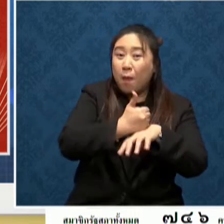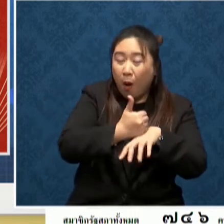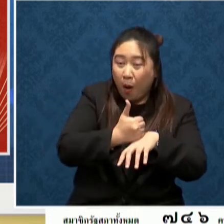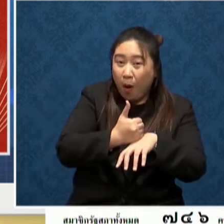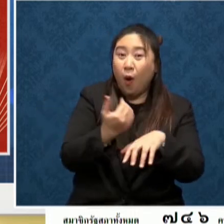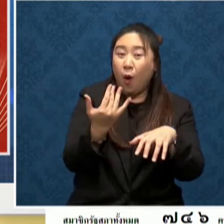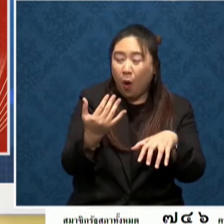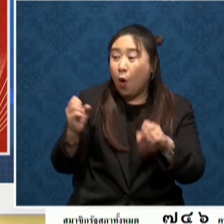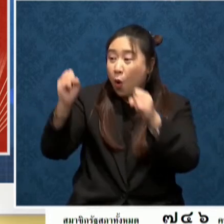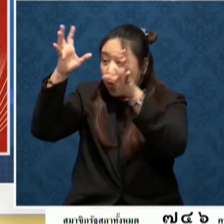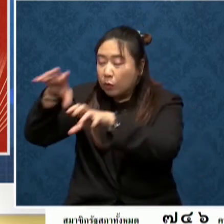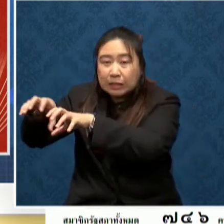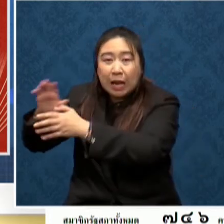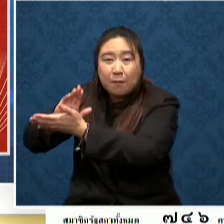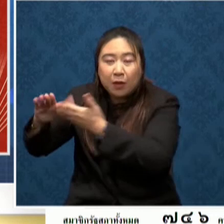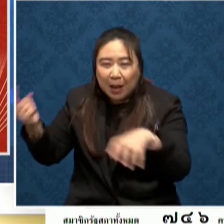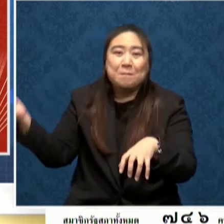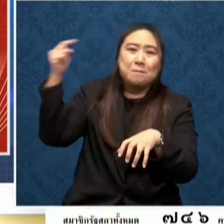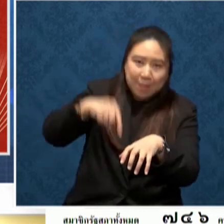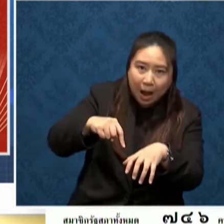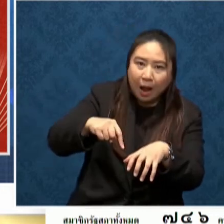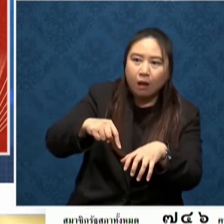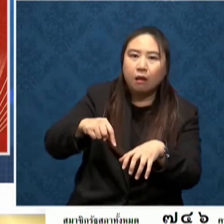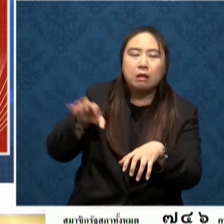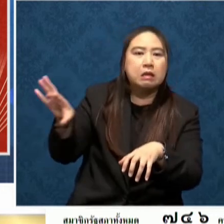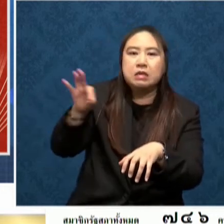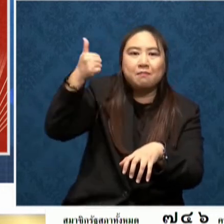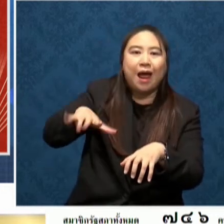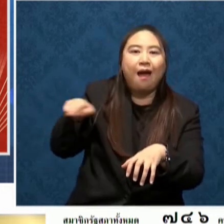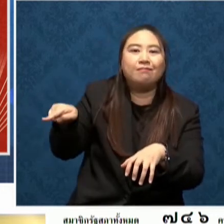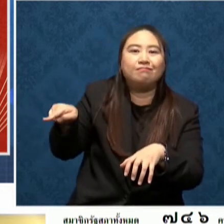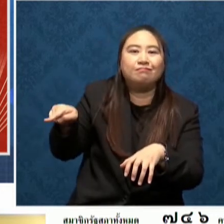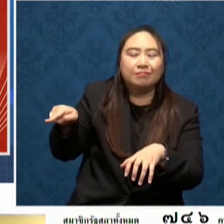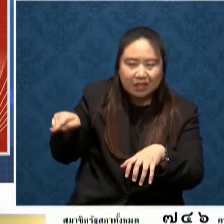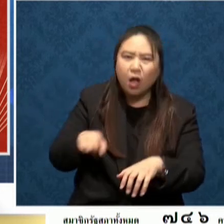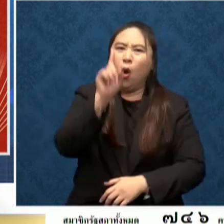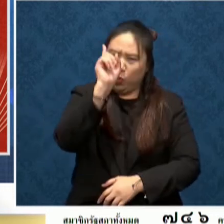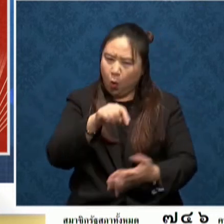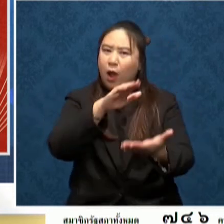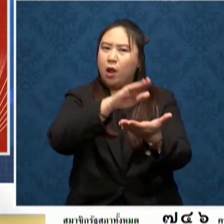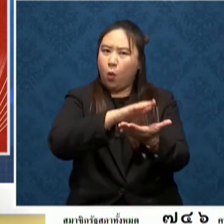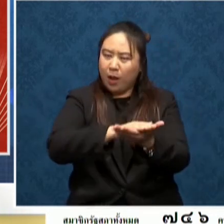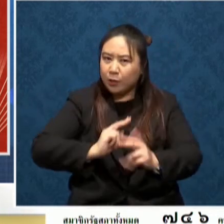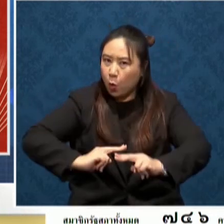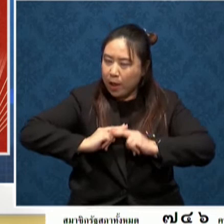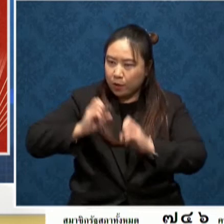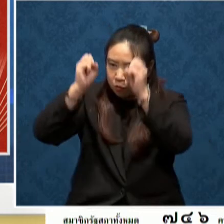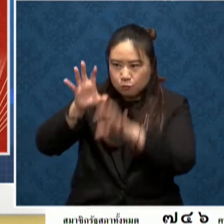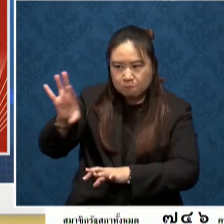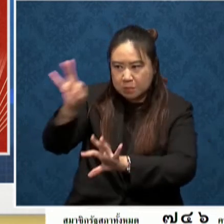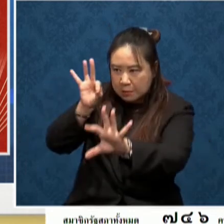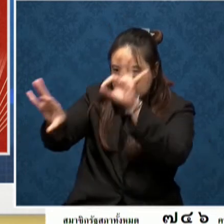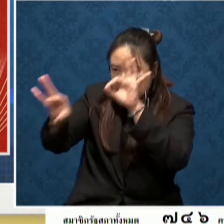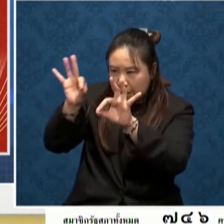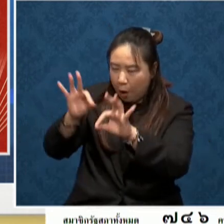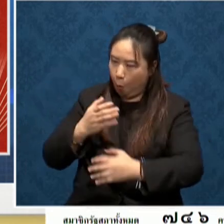เลยทีเดียวท่านต้องให้โงเรียนเลือกคู่ได้เองค่ะให้ลงเรีเลือกครูดตรตามความต้องการ ของนัก